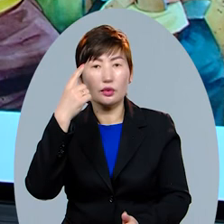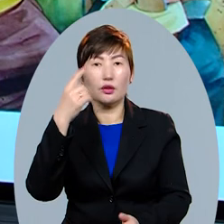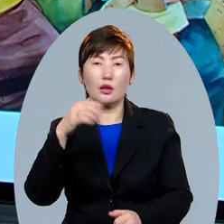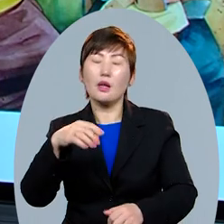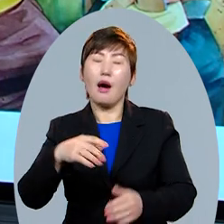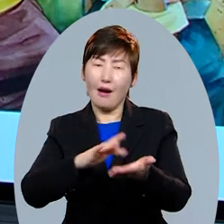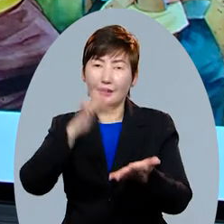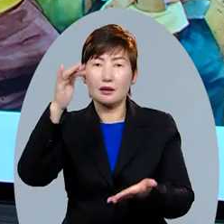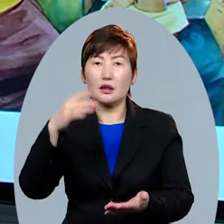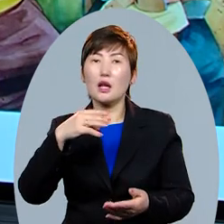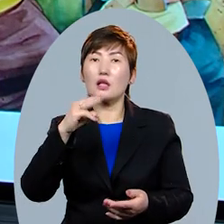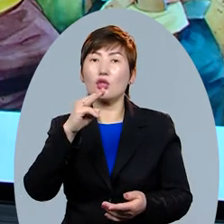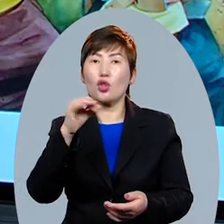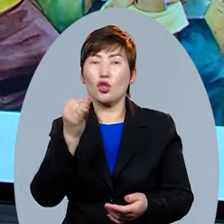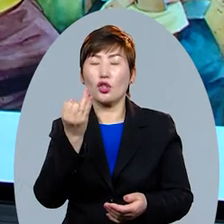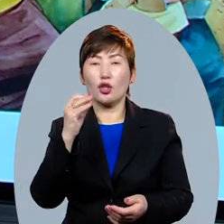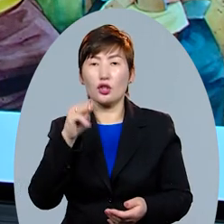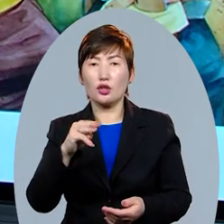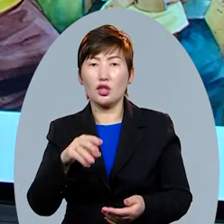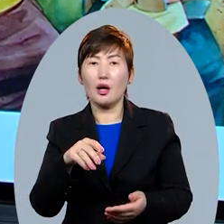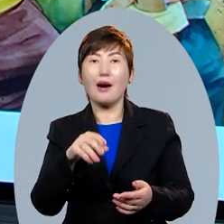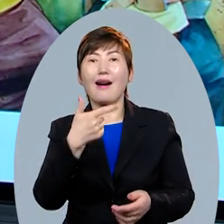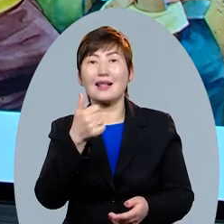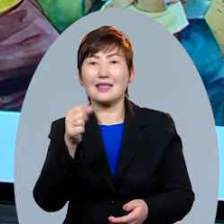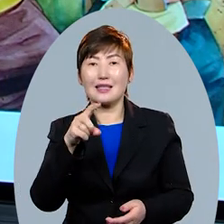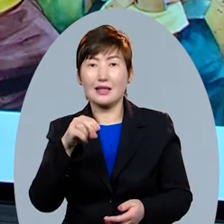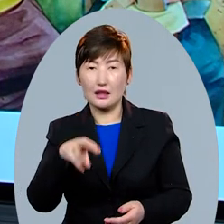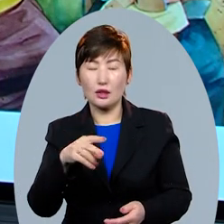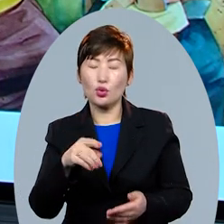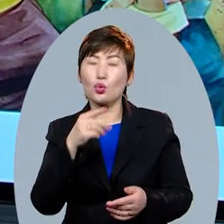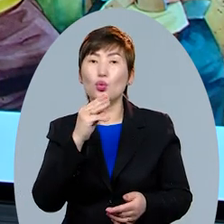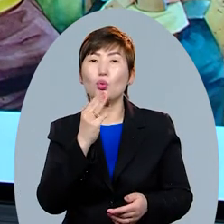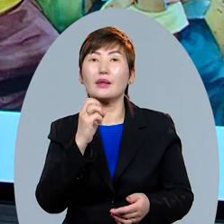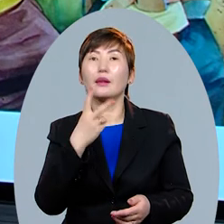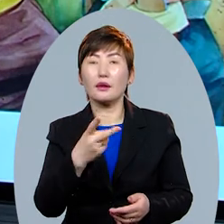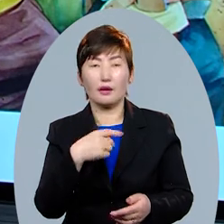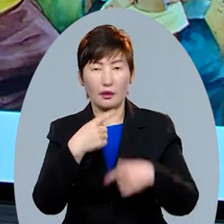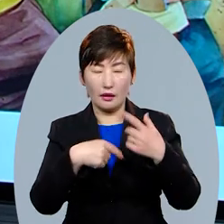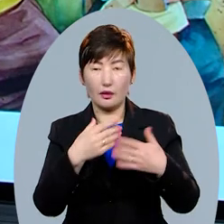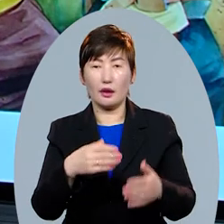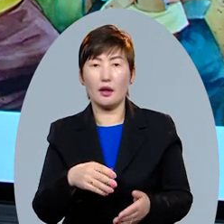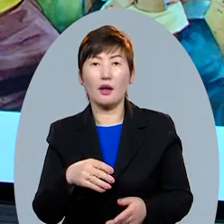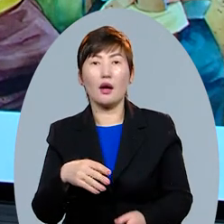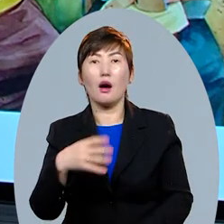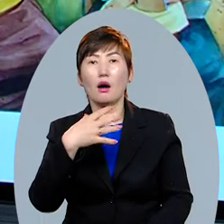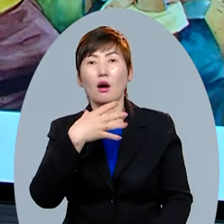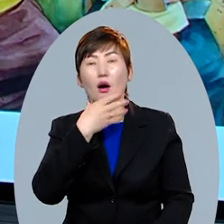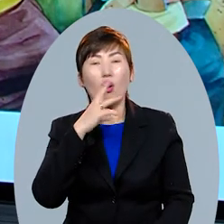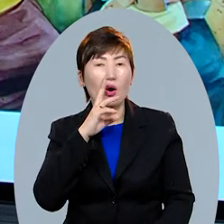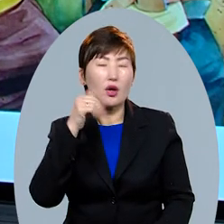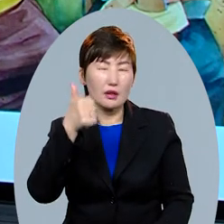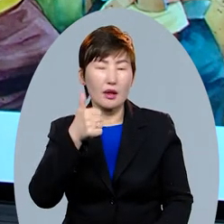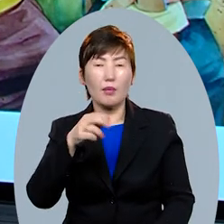тангадын галсан гоон цохосон жирмийн сүлжээ шүлгийн цомролгийн нэгэхэн хэсгээс ерөөл өргөё. Эдээ ундаа элбэгтэй айлт